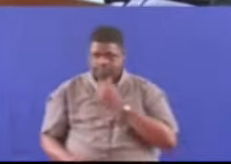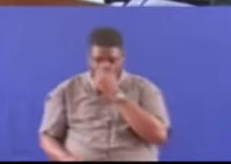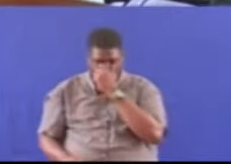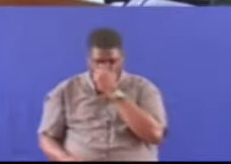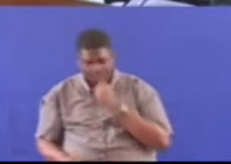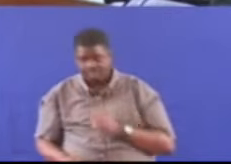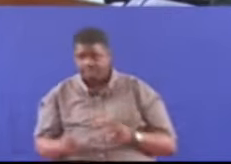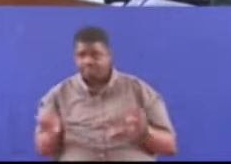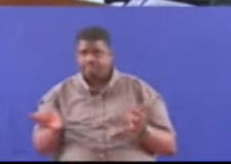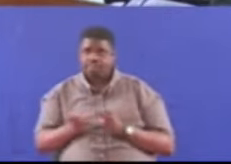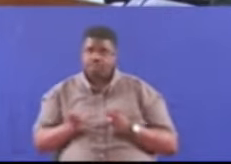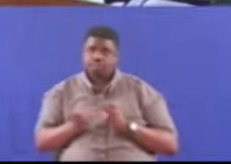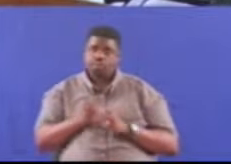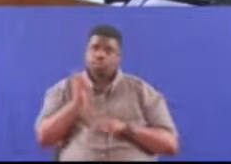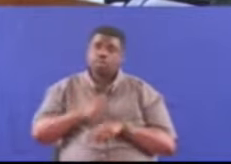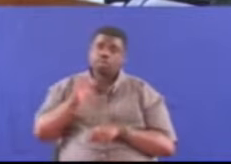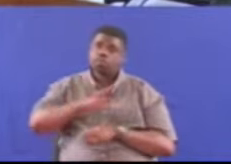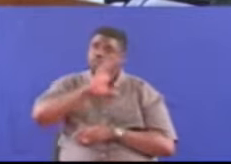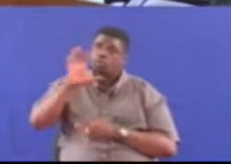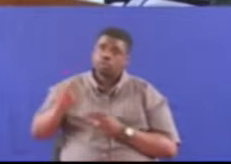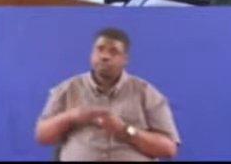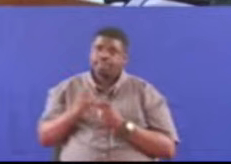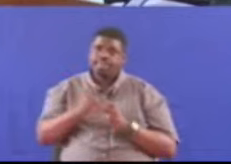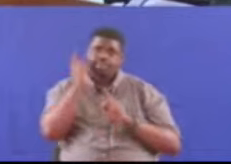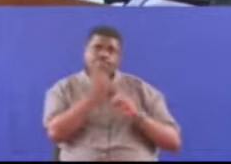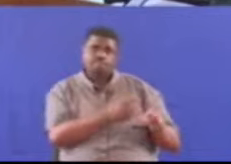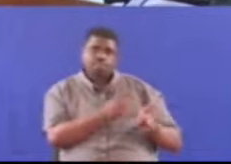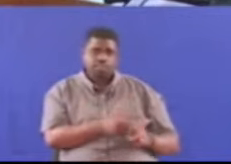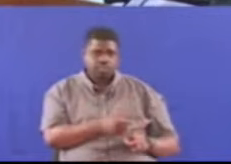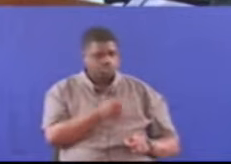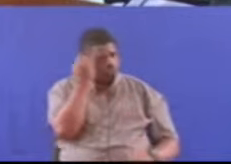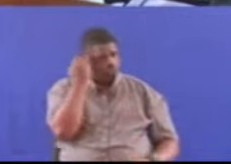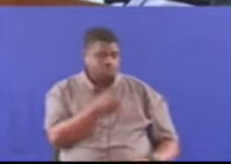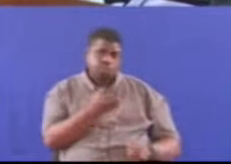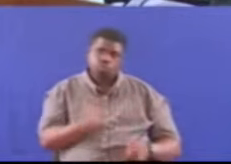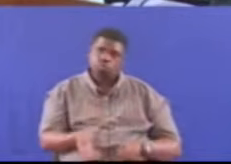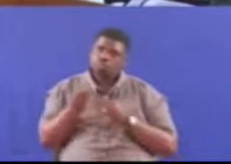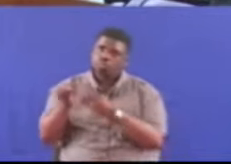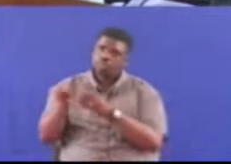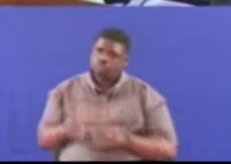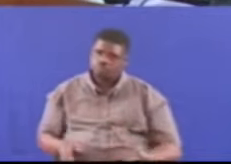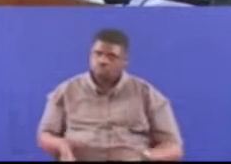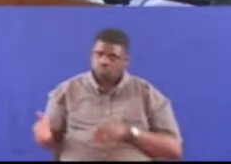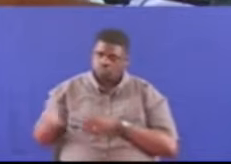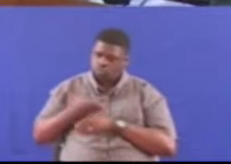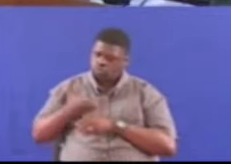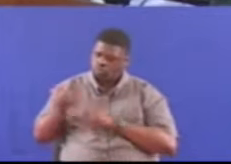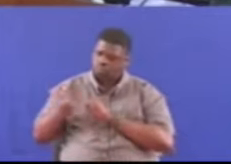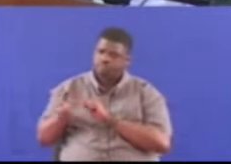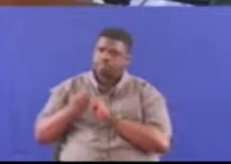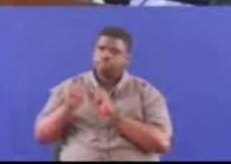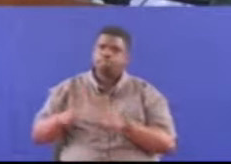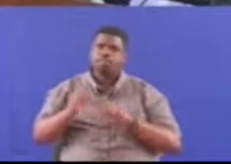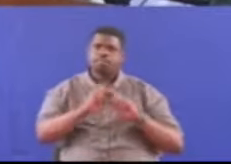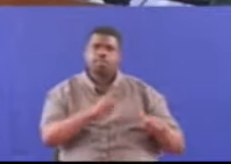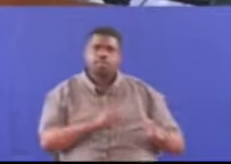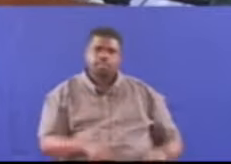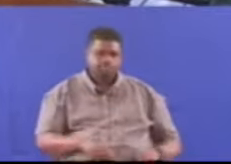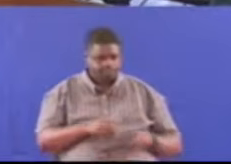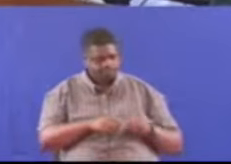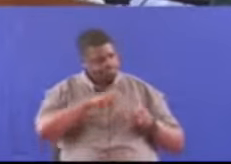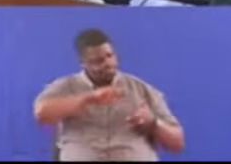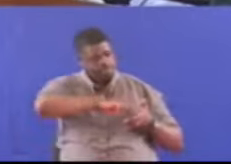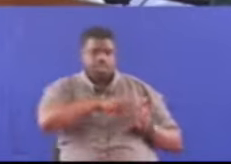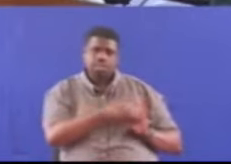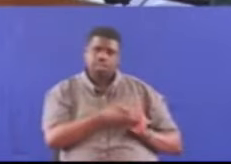pia wakati wote wamefuatilia na kutoa ushauri juu ya mambo mbalimbali ikiwemo mikakati